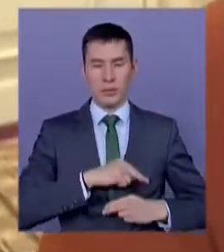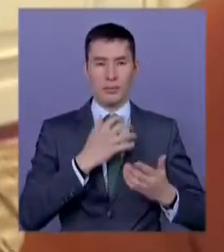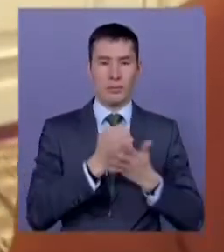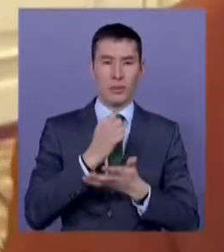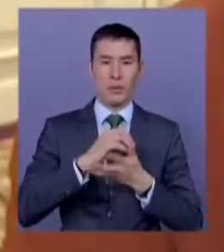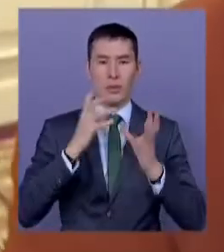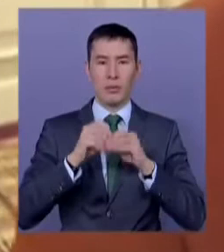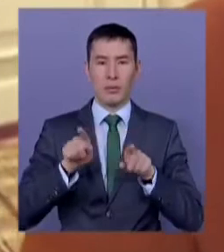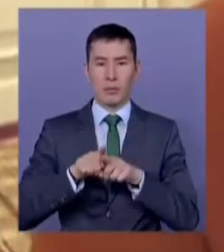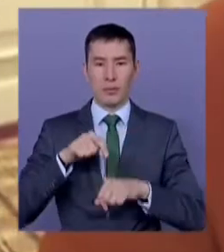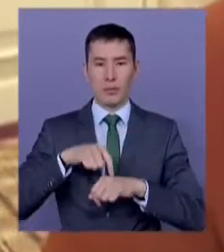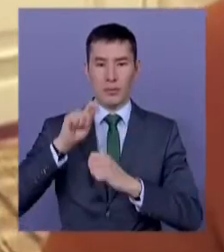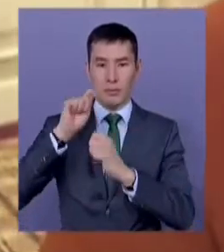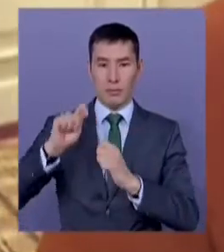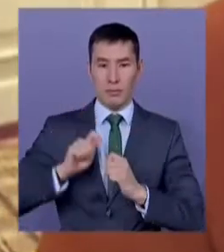қайратыма,